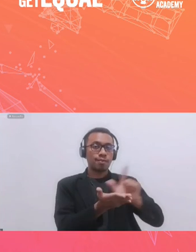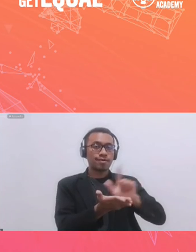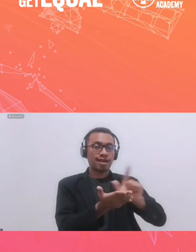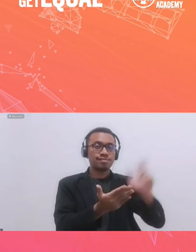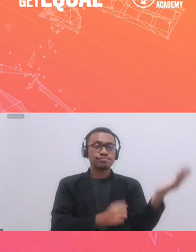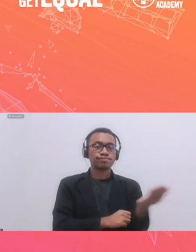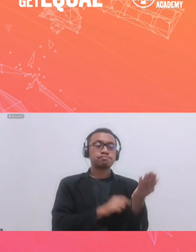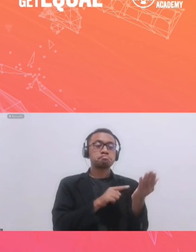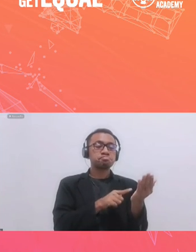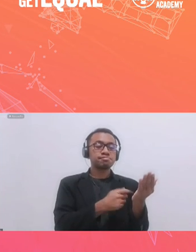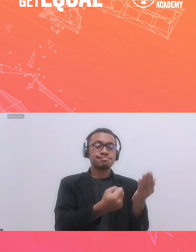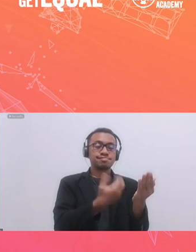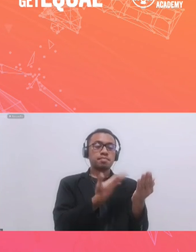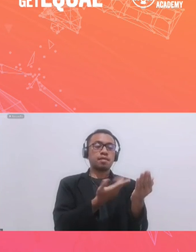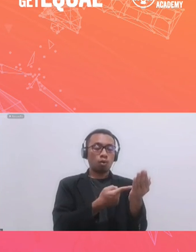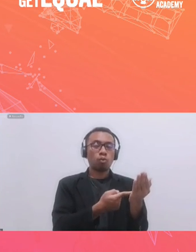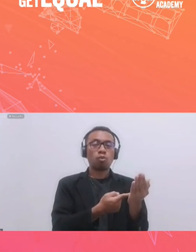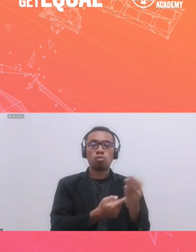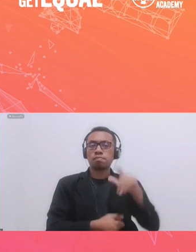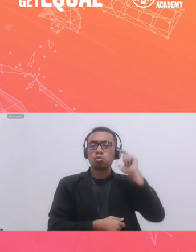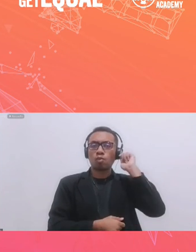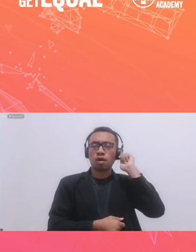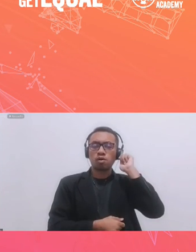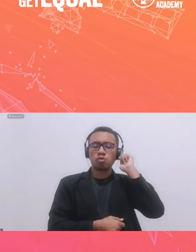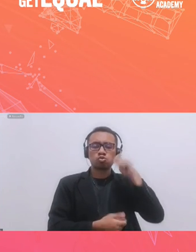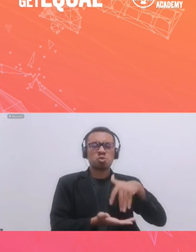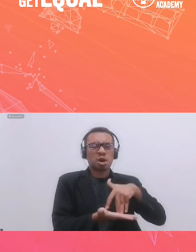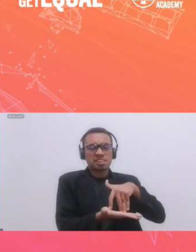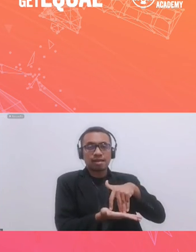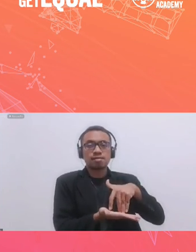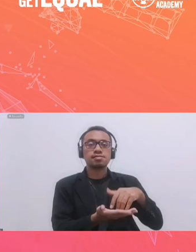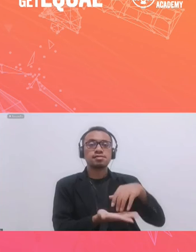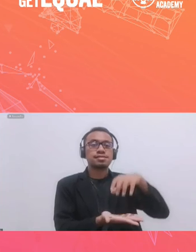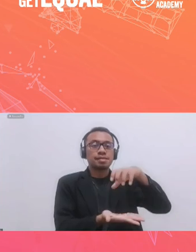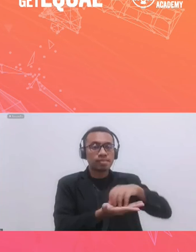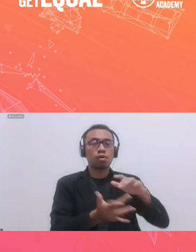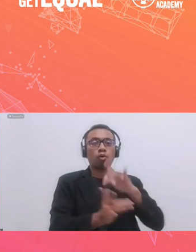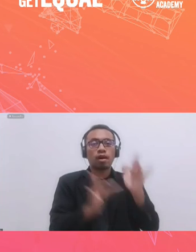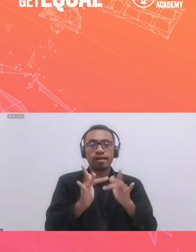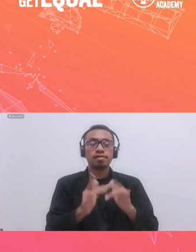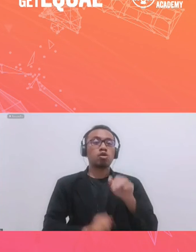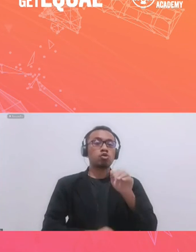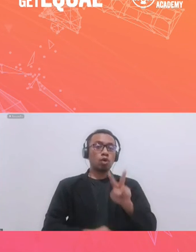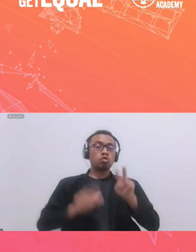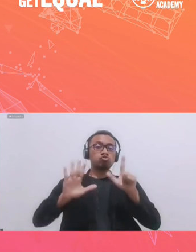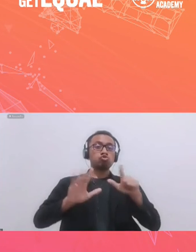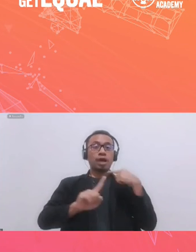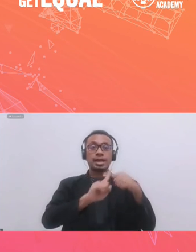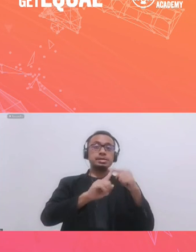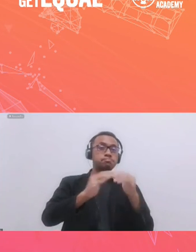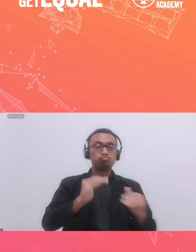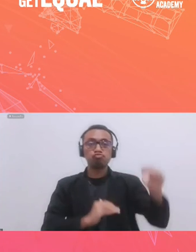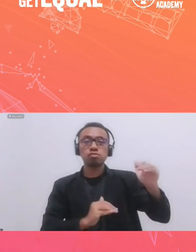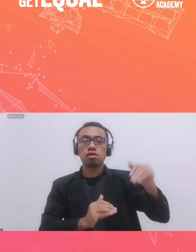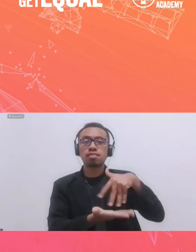ternyata perempuan itu malah jauh lebih rentan di saat kita berada di ruang online, di mana tadi 27 kali lebih rentan kalau misalkan di ruang